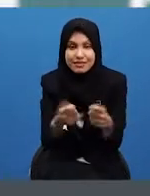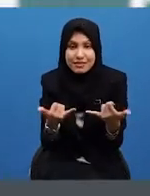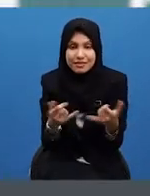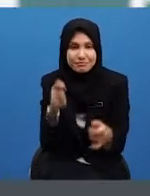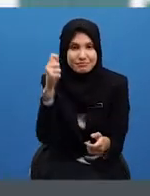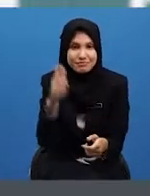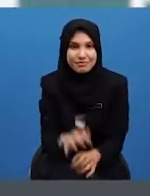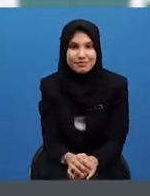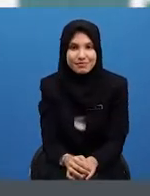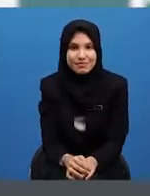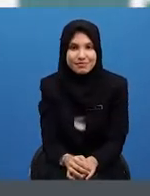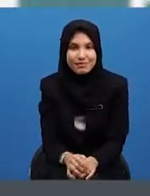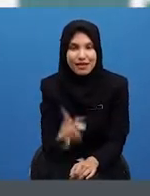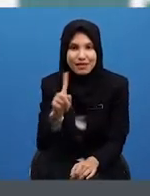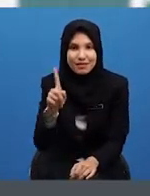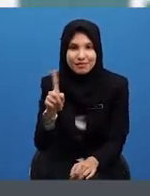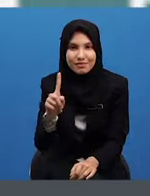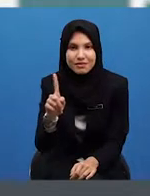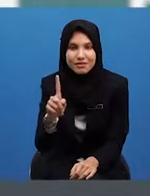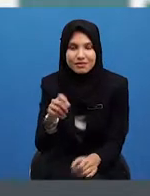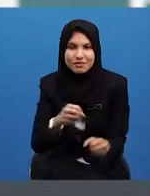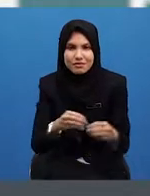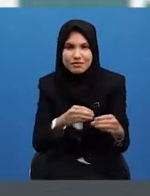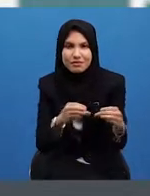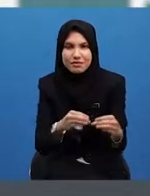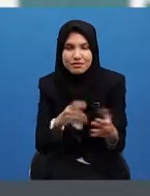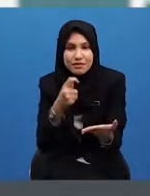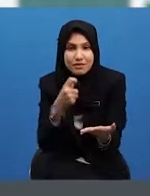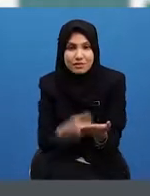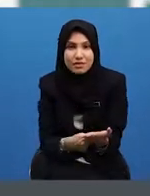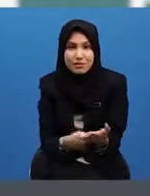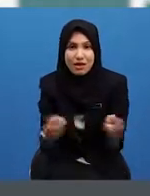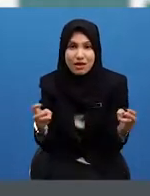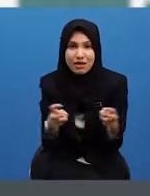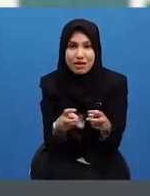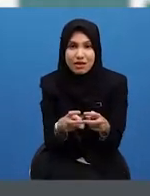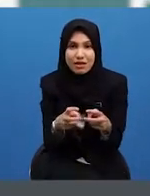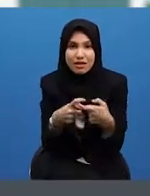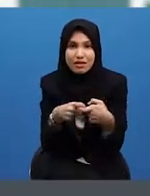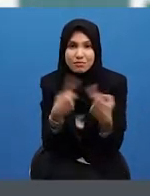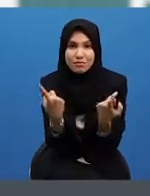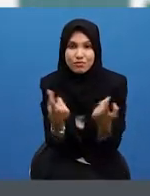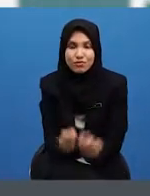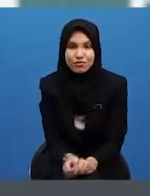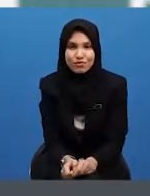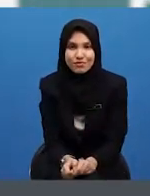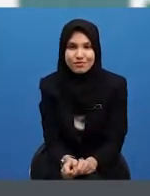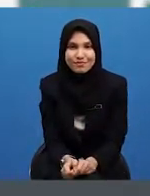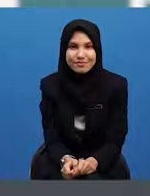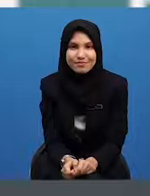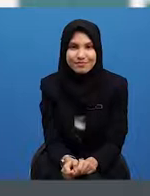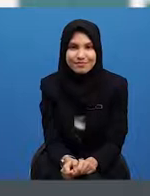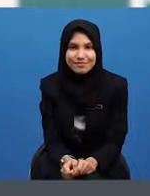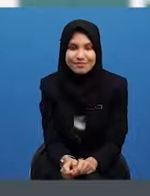dimana secara tiba-tiba bekal dan elektrik di rumah kamu terputus pada